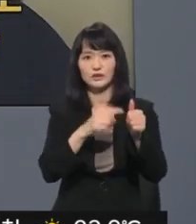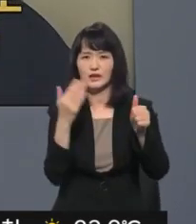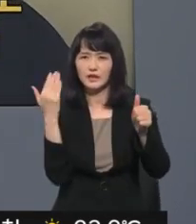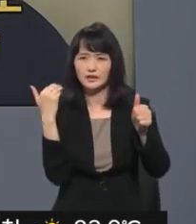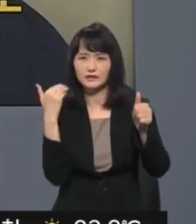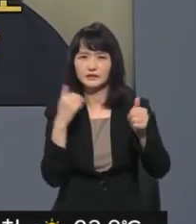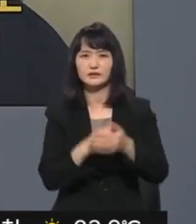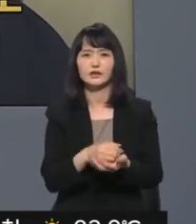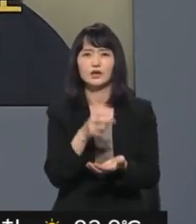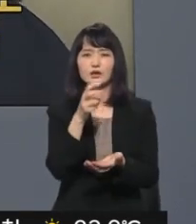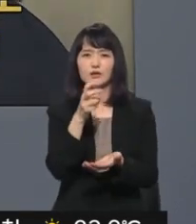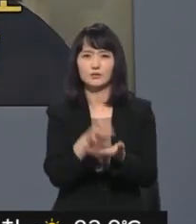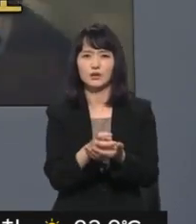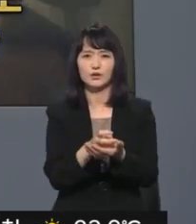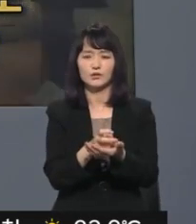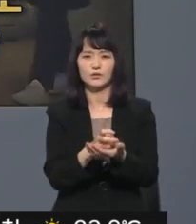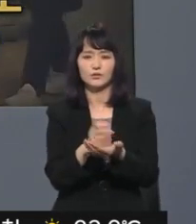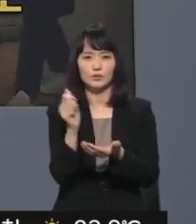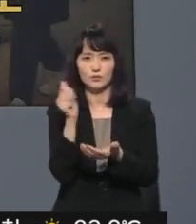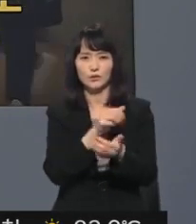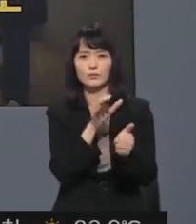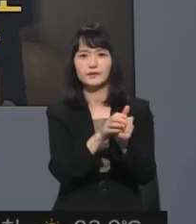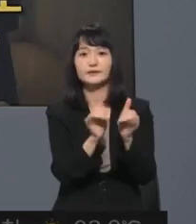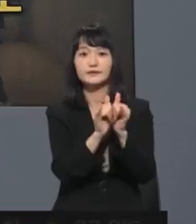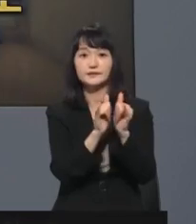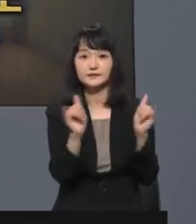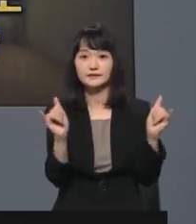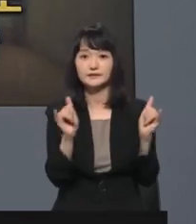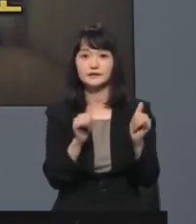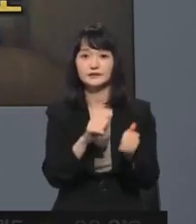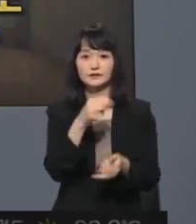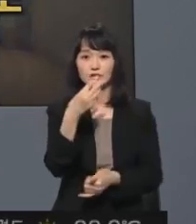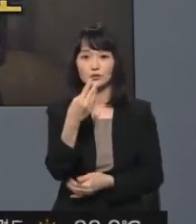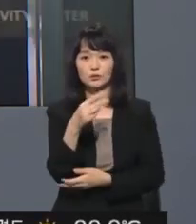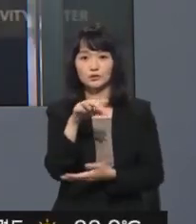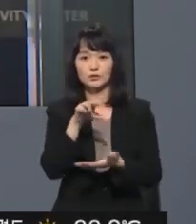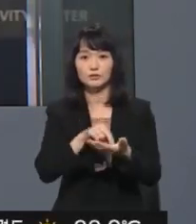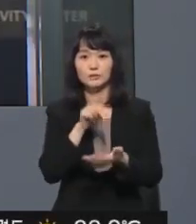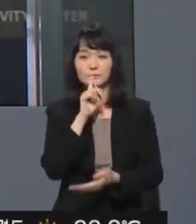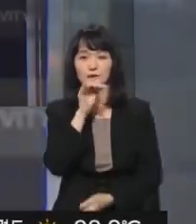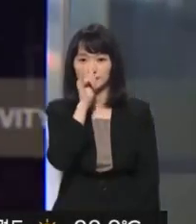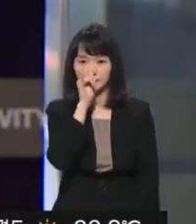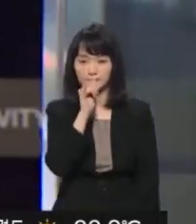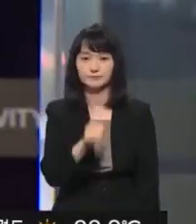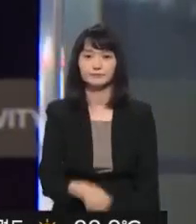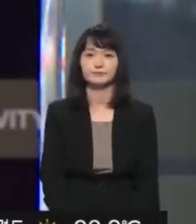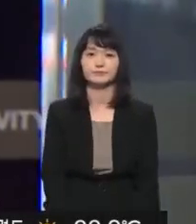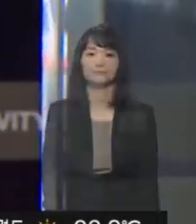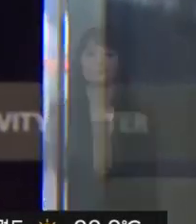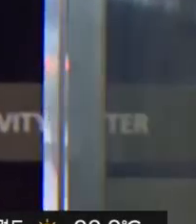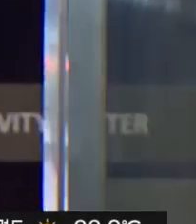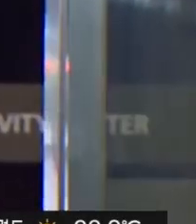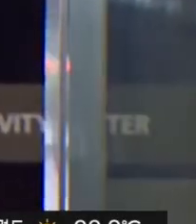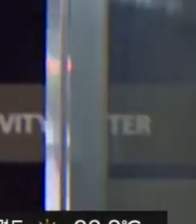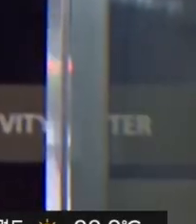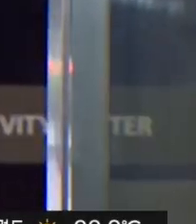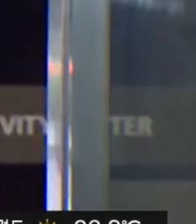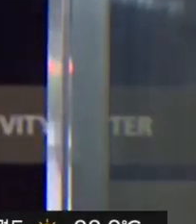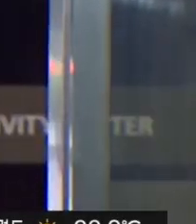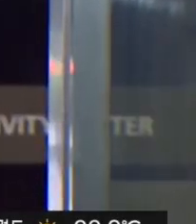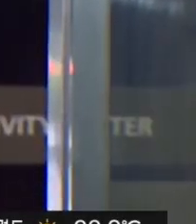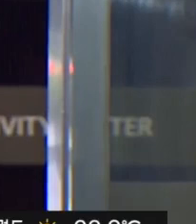꿈이었습니다 앞서 론스타 문제에 대해서 이렇게 얘기한 바 있습니다 저는 몸 다운 드레스는